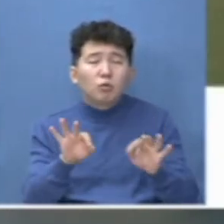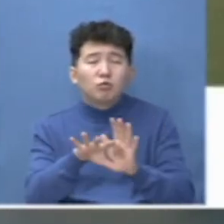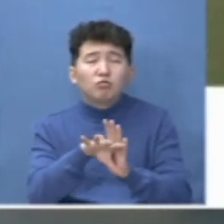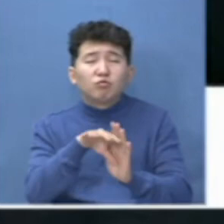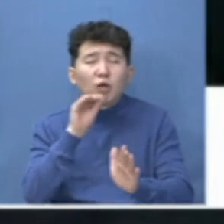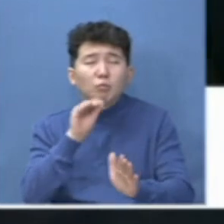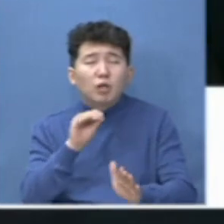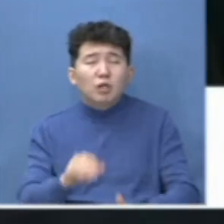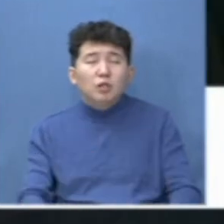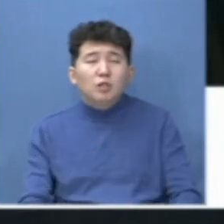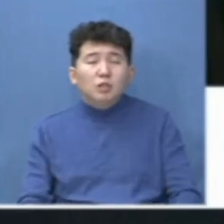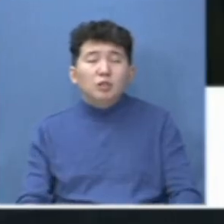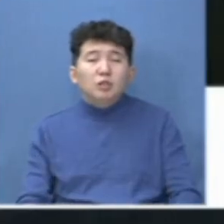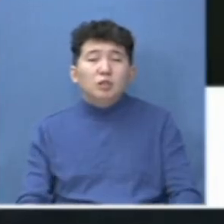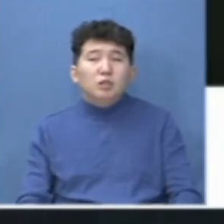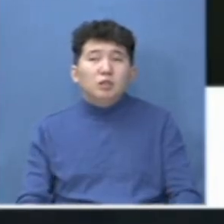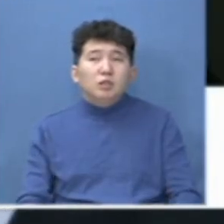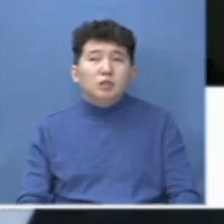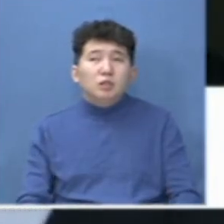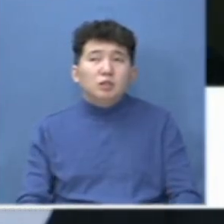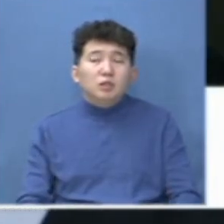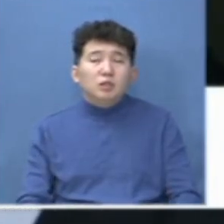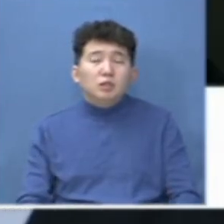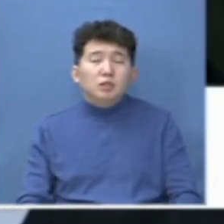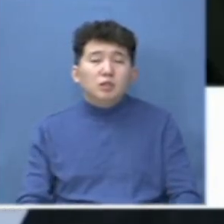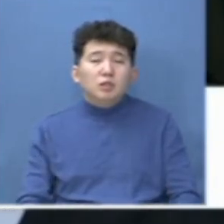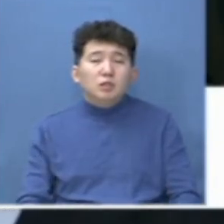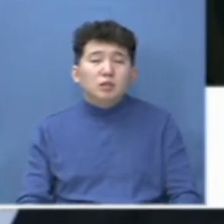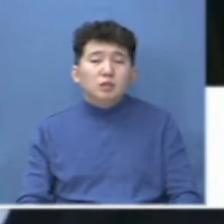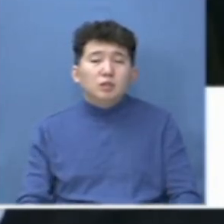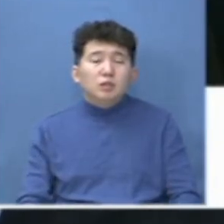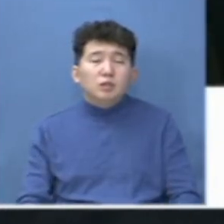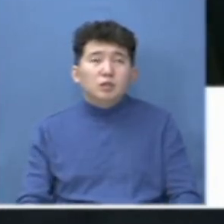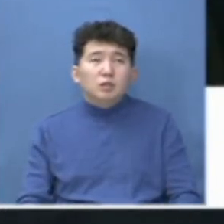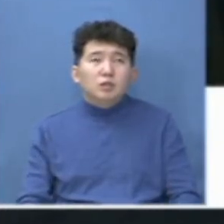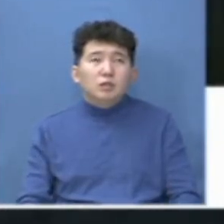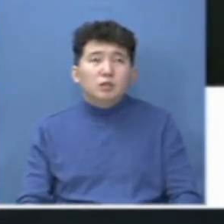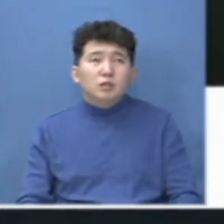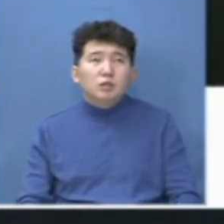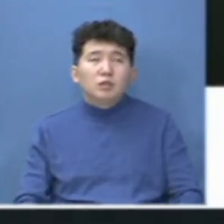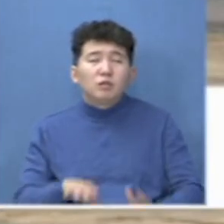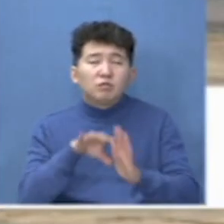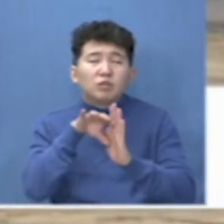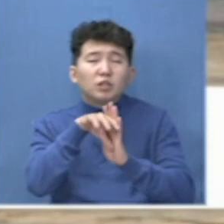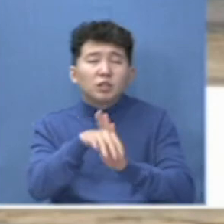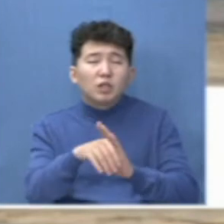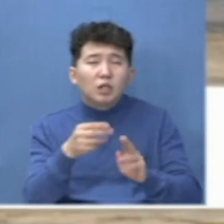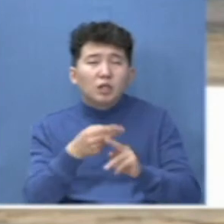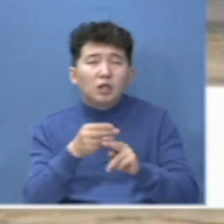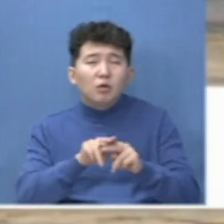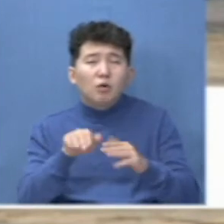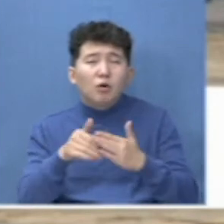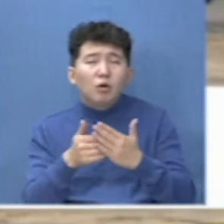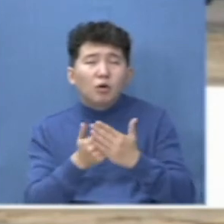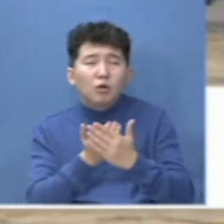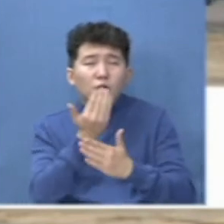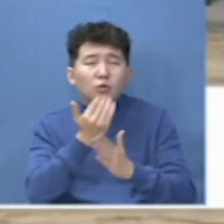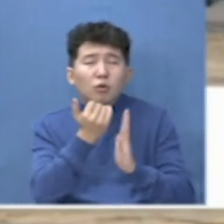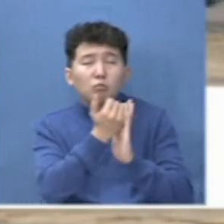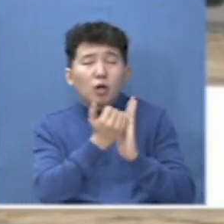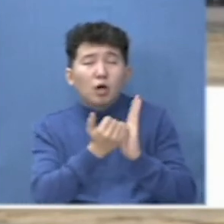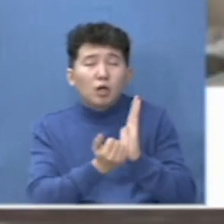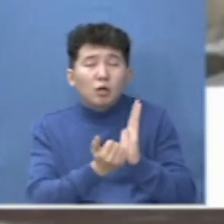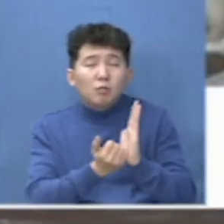при этом поставщик товара определяется по минимальной цене основное преимущество внедрения такой системы усовершенствованная система